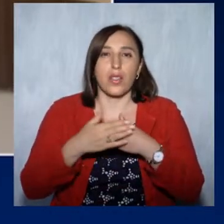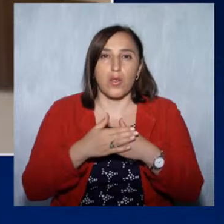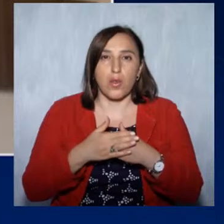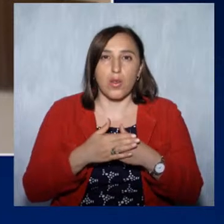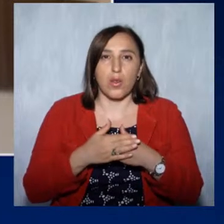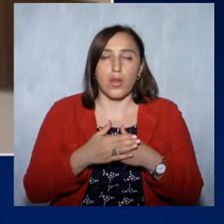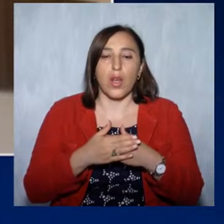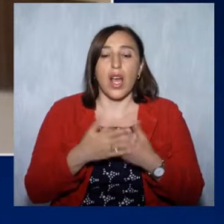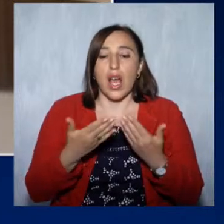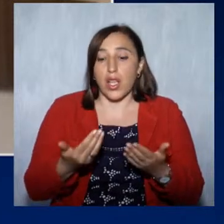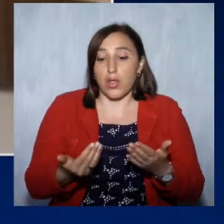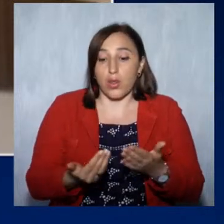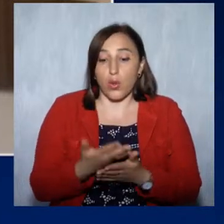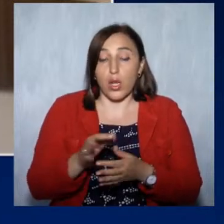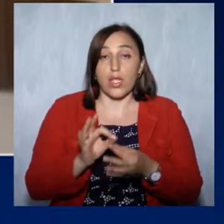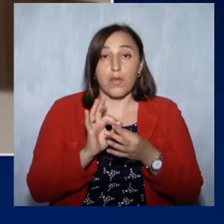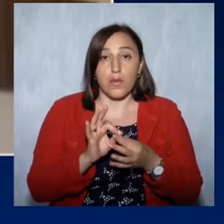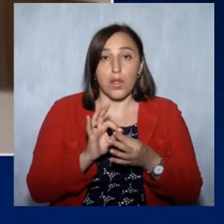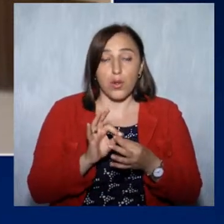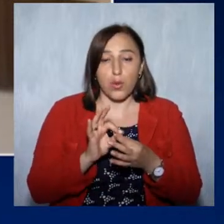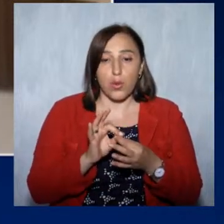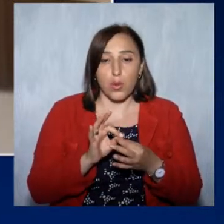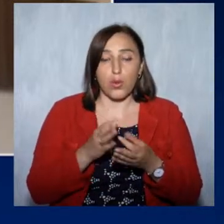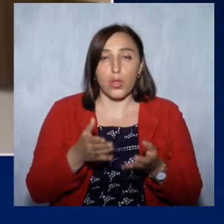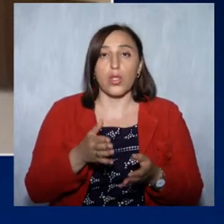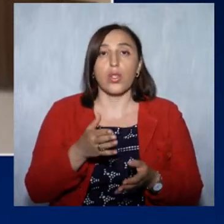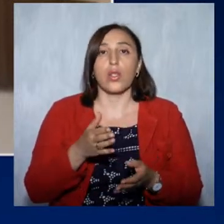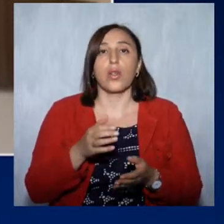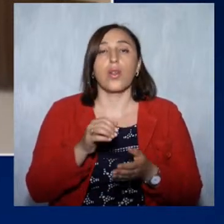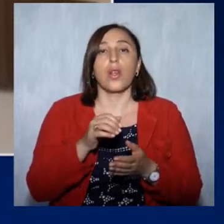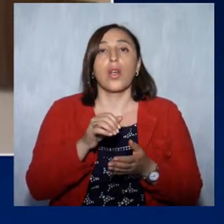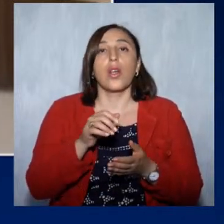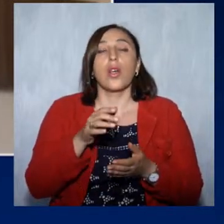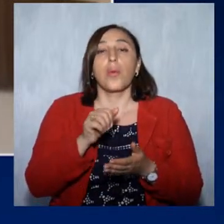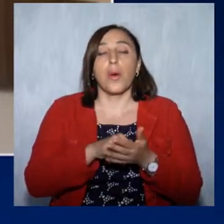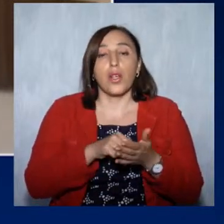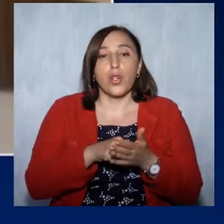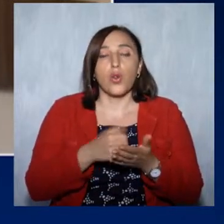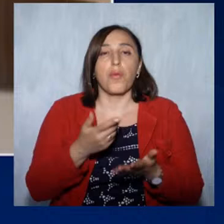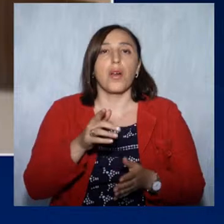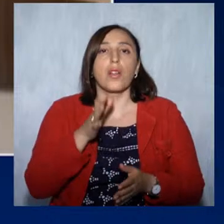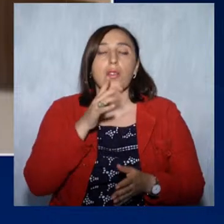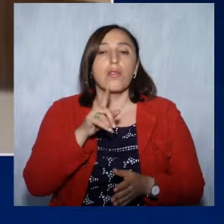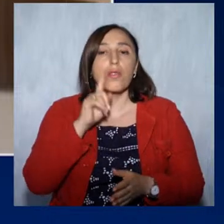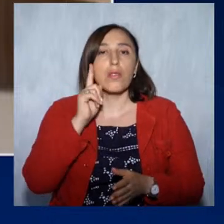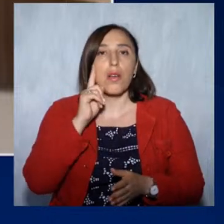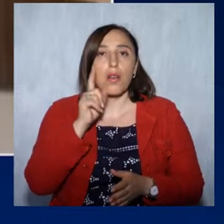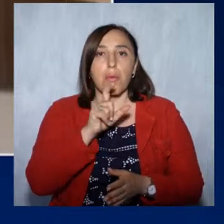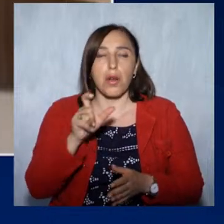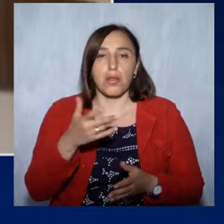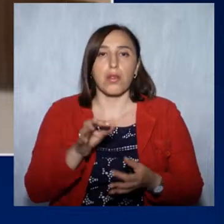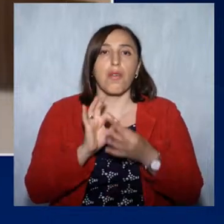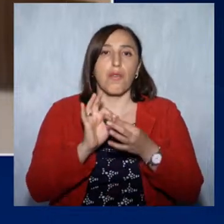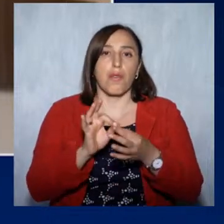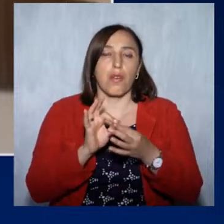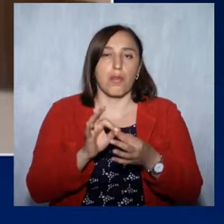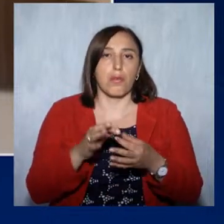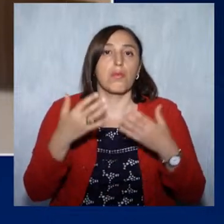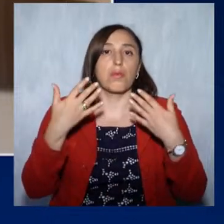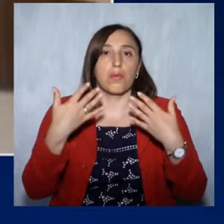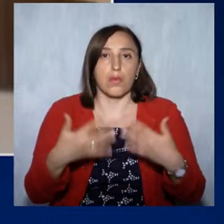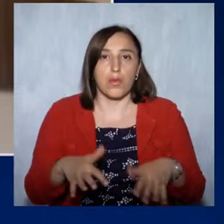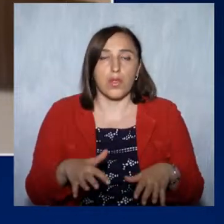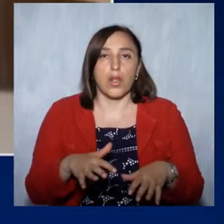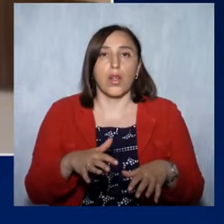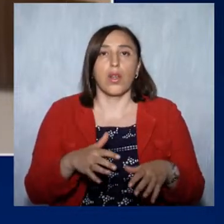նոր դեպքերում լինում է նաեւ այնպես, որ տարիքով ավելի երիտասարդների մոտ է գրանցվում շատ հաճախակի